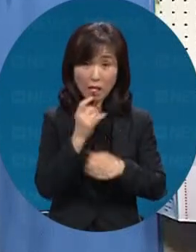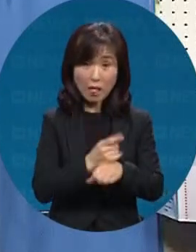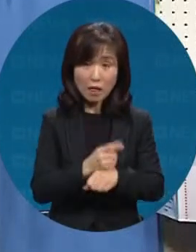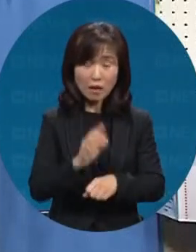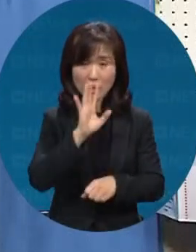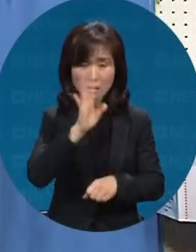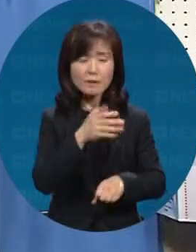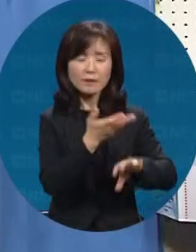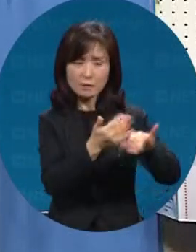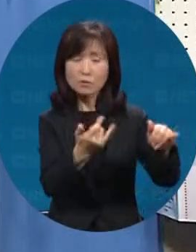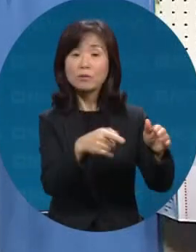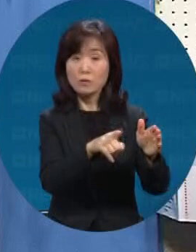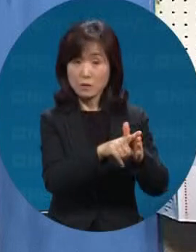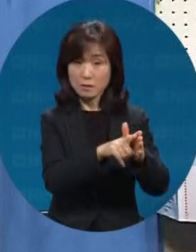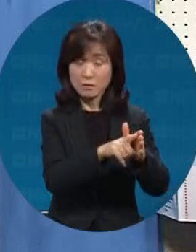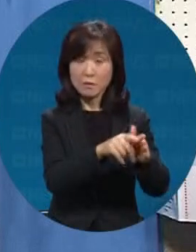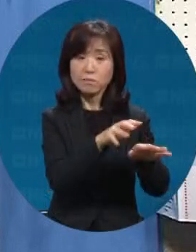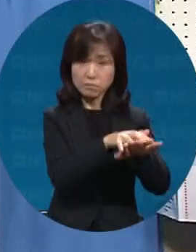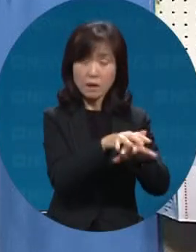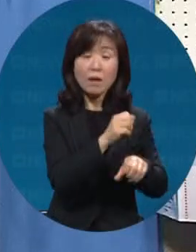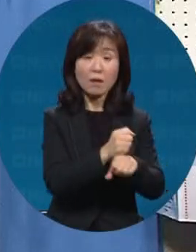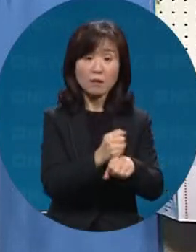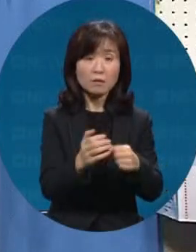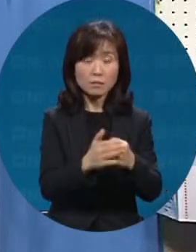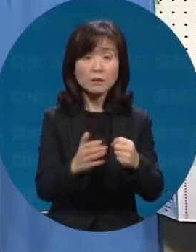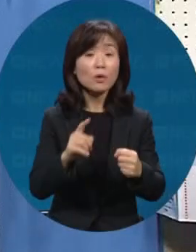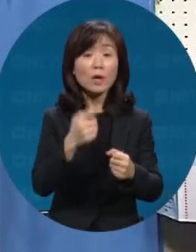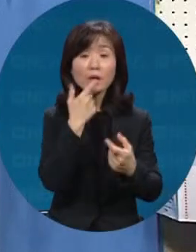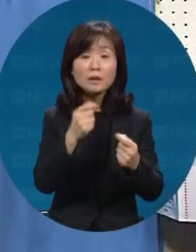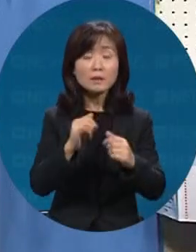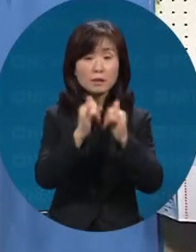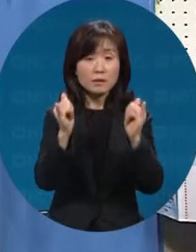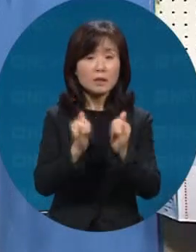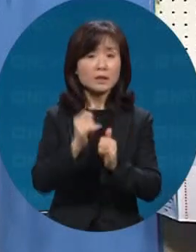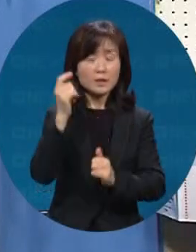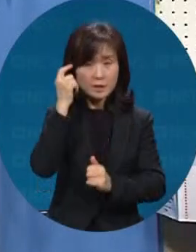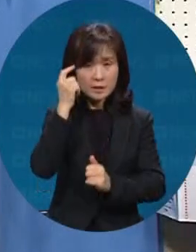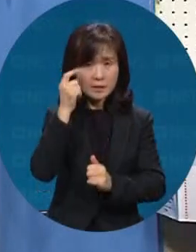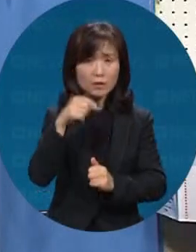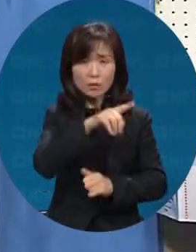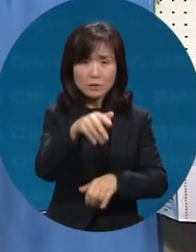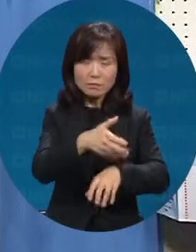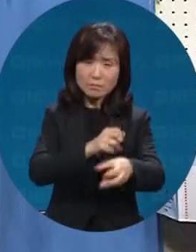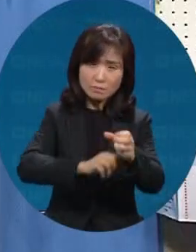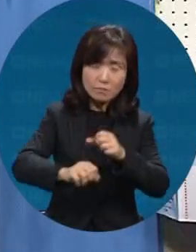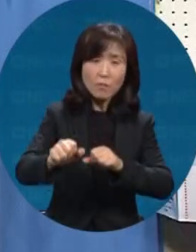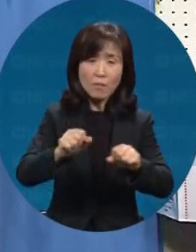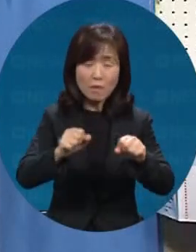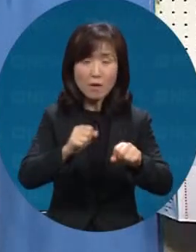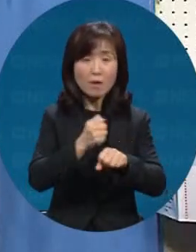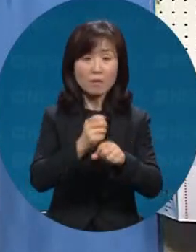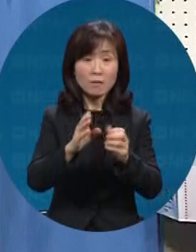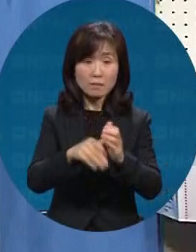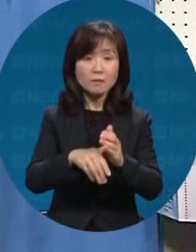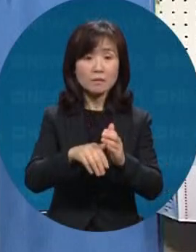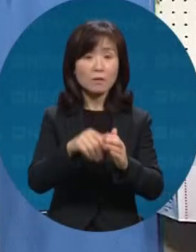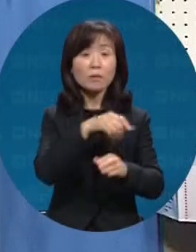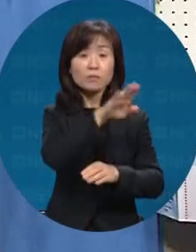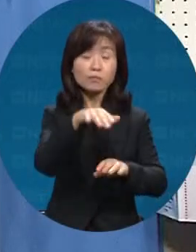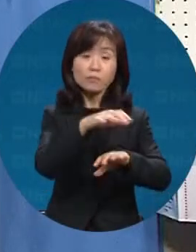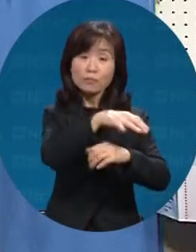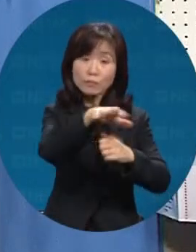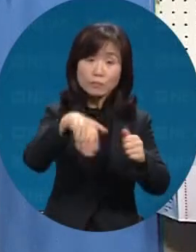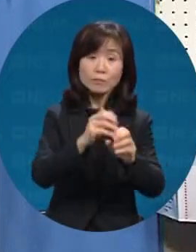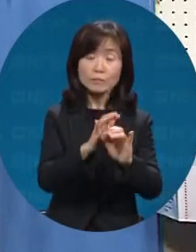사회적 인식이 잘 되고 적극적으로 여러분들이 나서야지 여러분들의 주변인들한테 도움을 줄 수 있다고 생각을